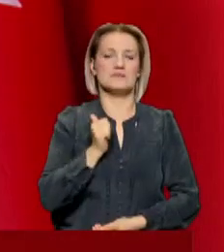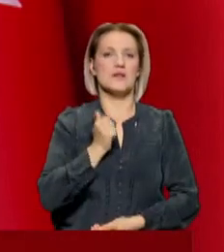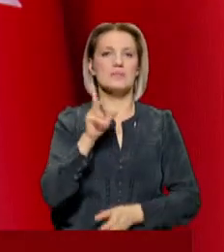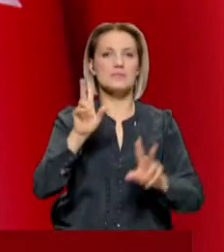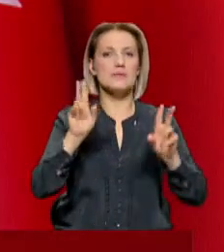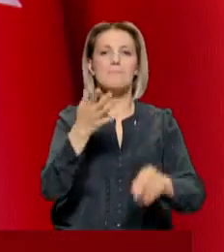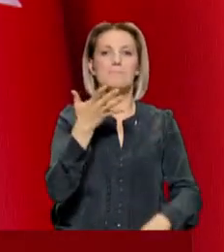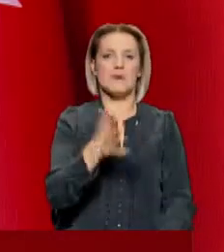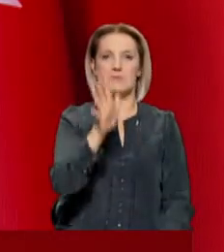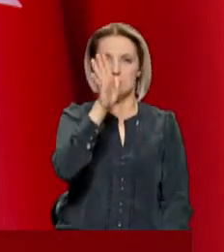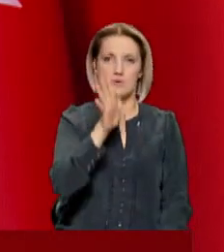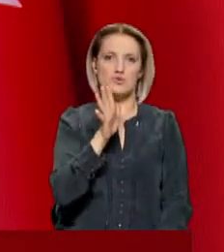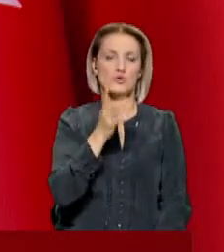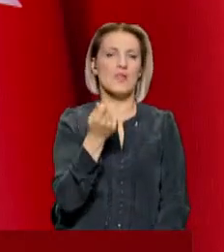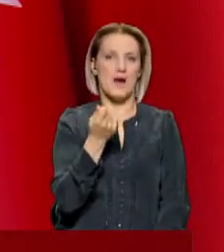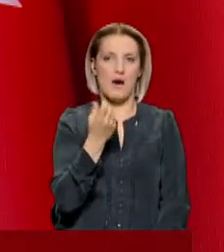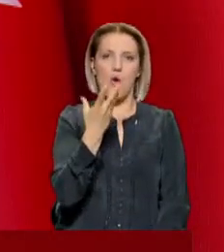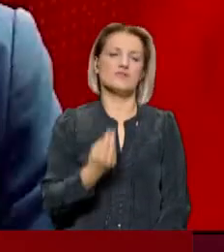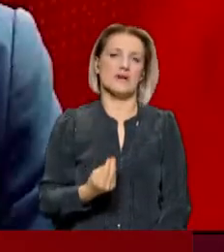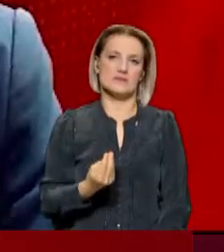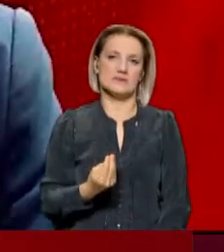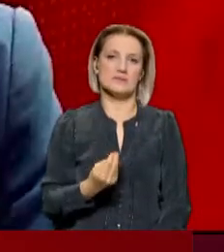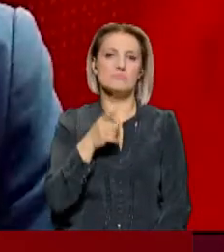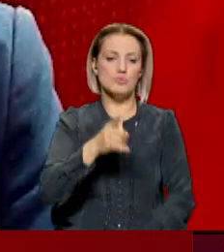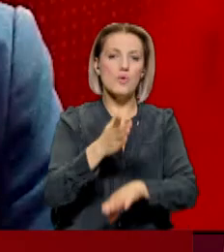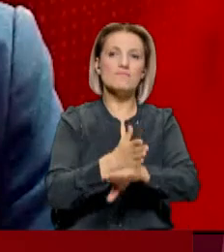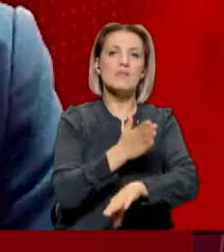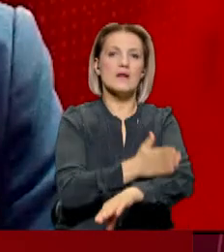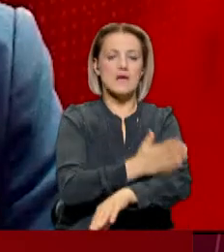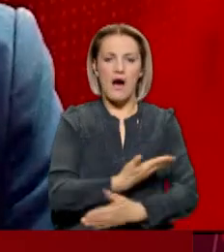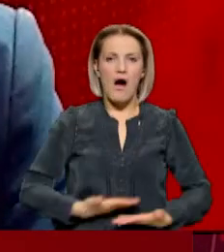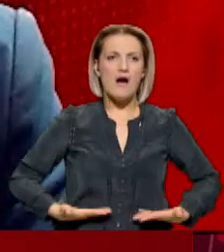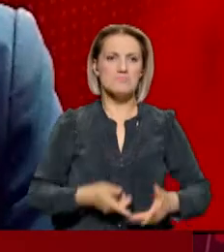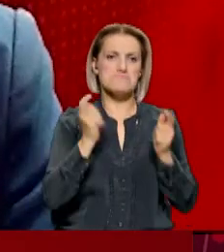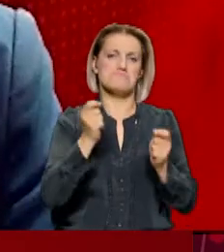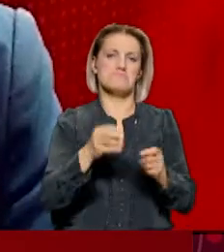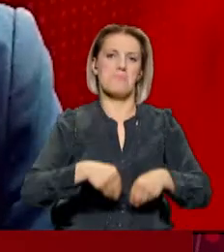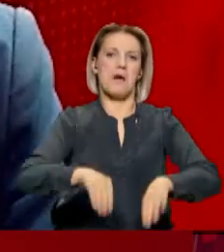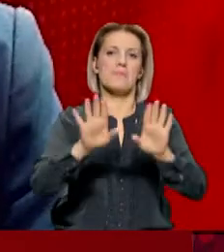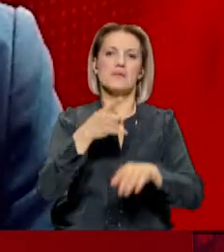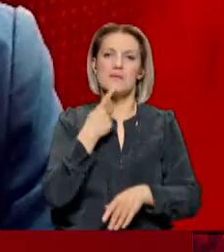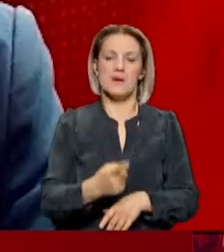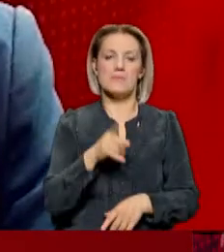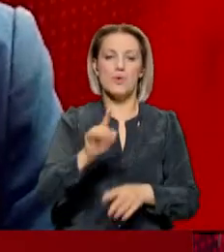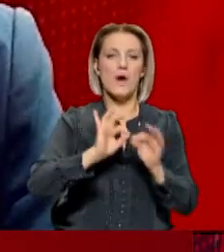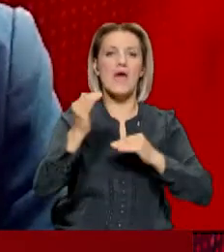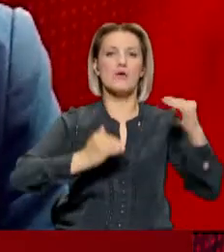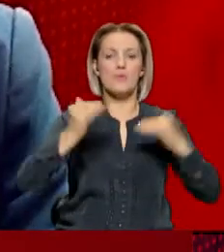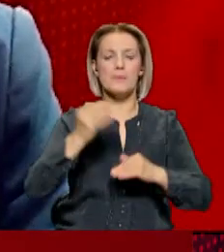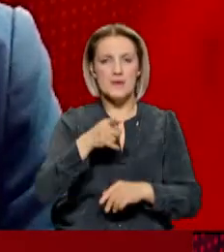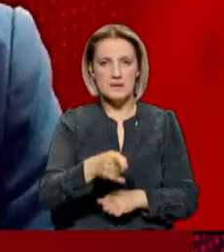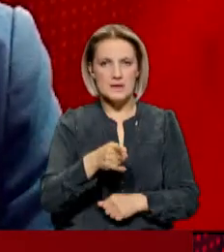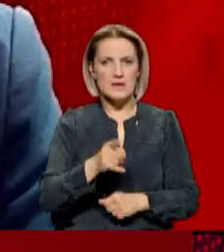net 5500 lira olacaktır bu vatandaşı açılan mahkum etmektir bu yine bütün ekonominin